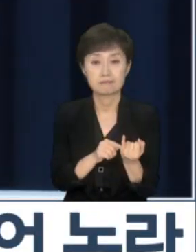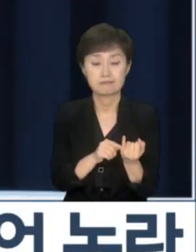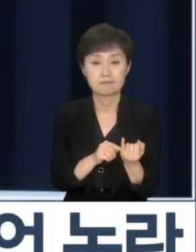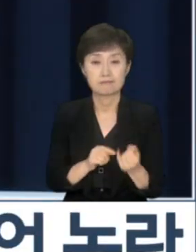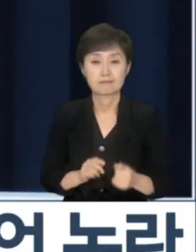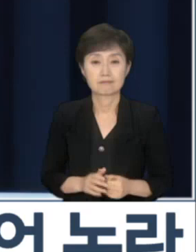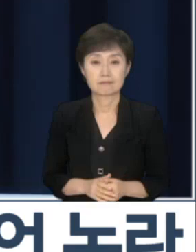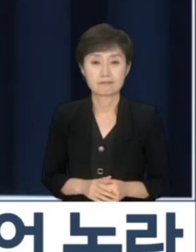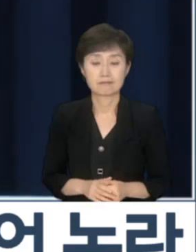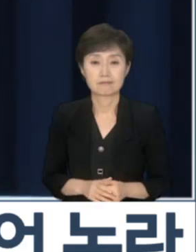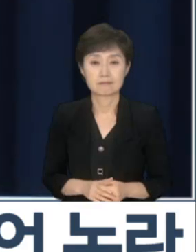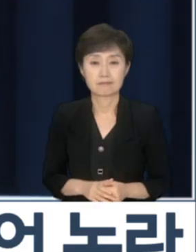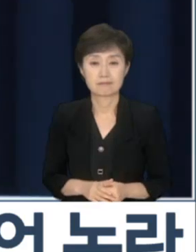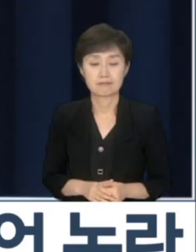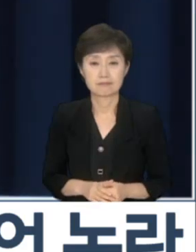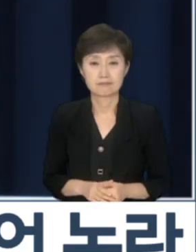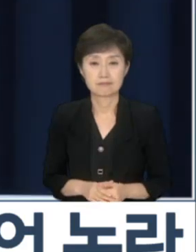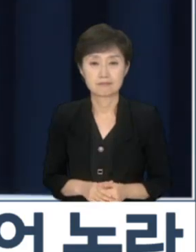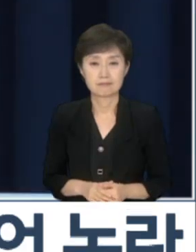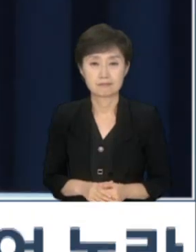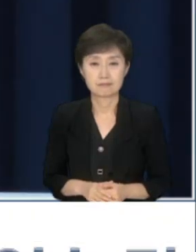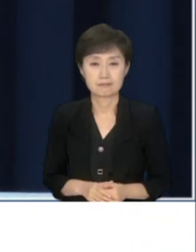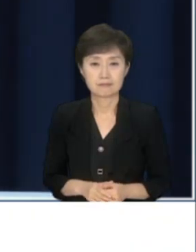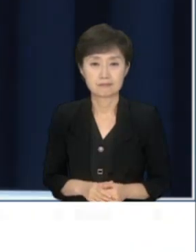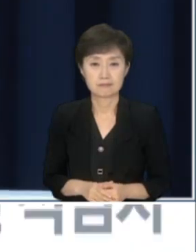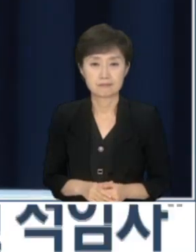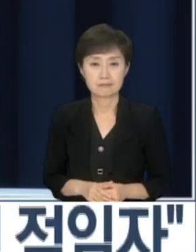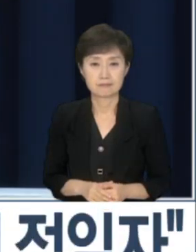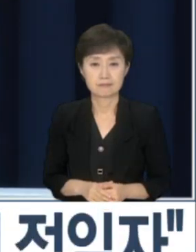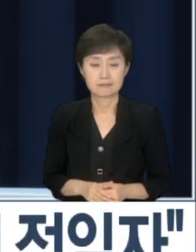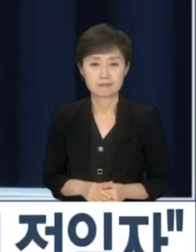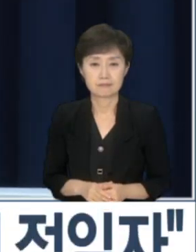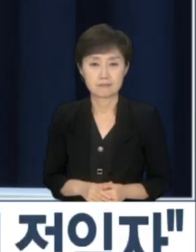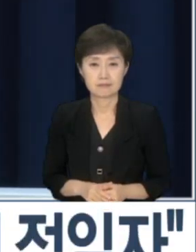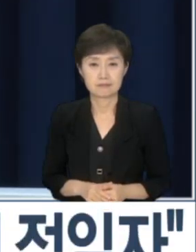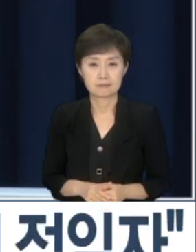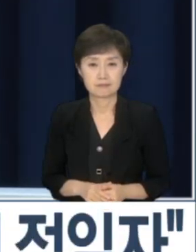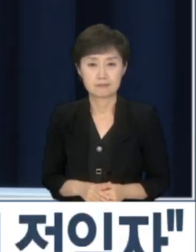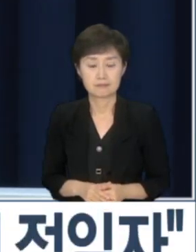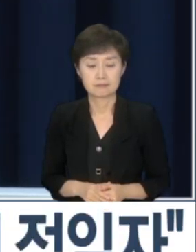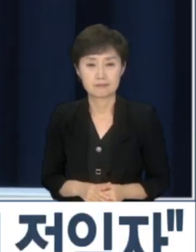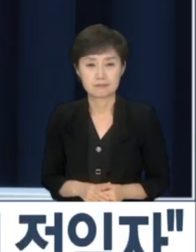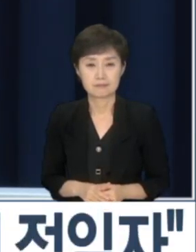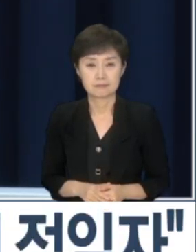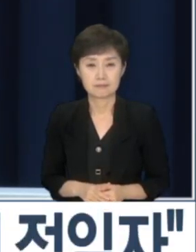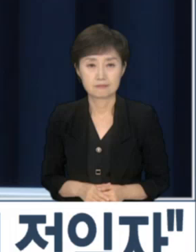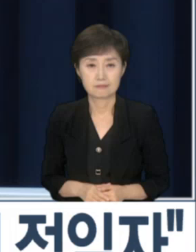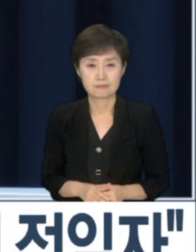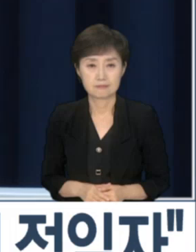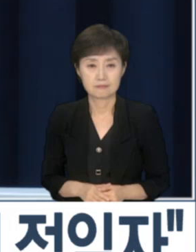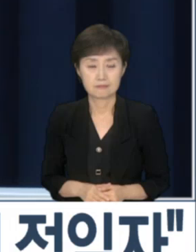후보자 내정자 말씀하신데 앞서 말씀하신 부분이 이제 김건희